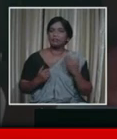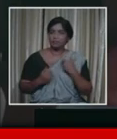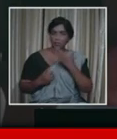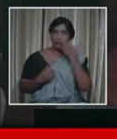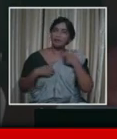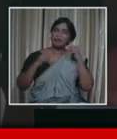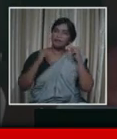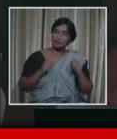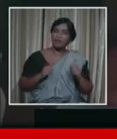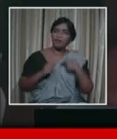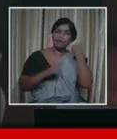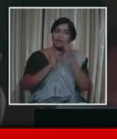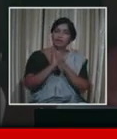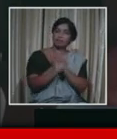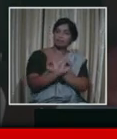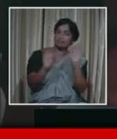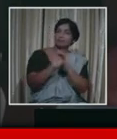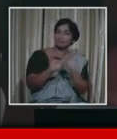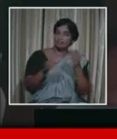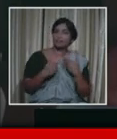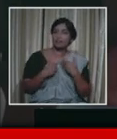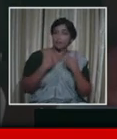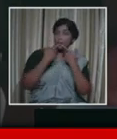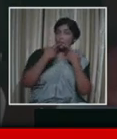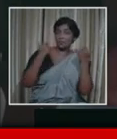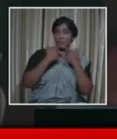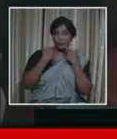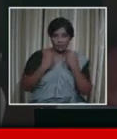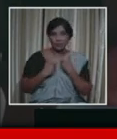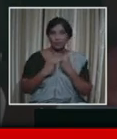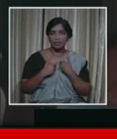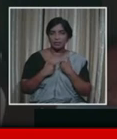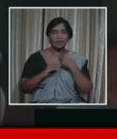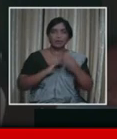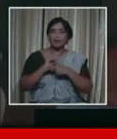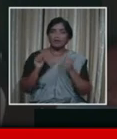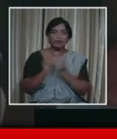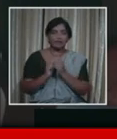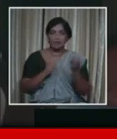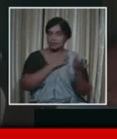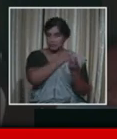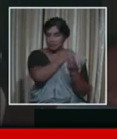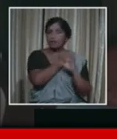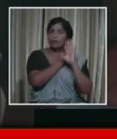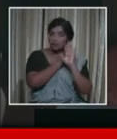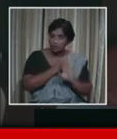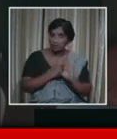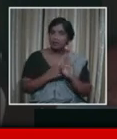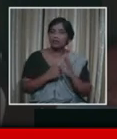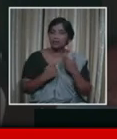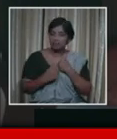වෙලා සෝෂල් මීඩියා පෝස්ට් දදා පොරවල් වෙවි ඉන්න ඒකෙන් රටට වෙන දෙයක් නැහැ නමුත්